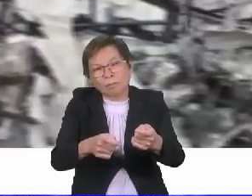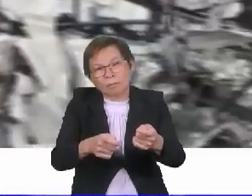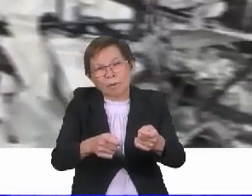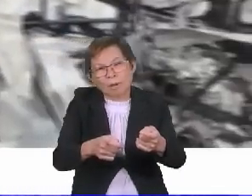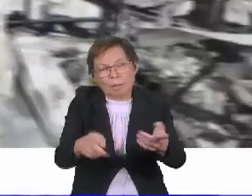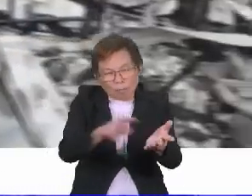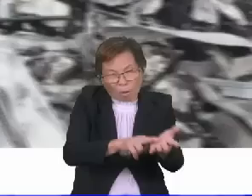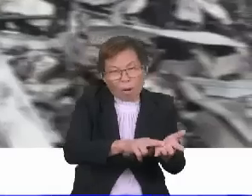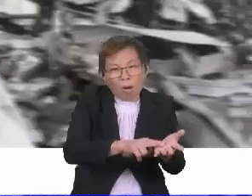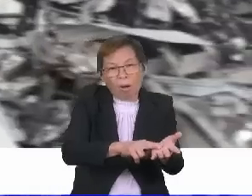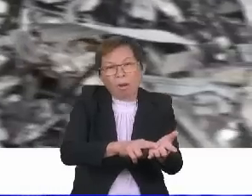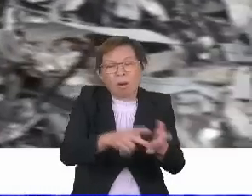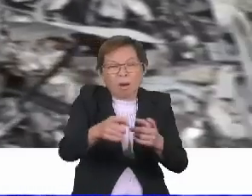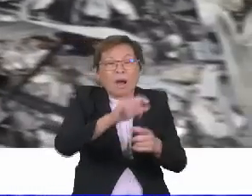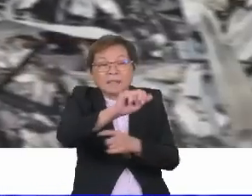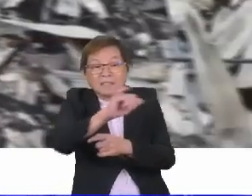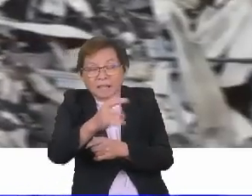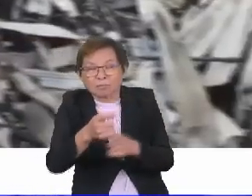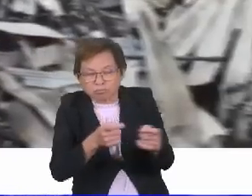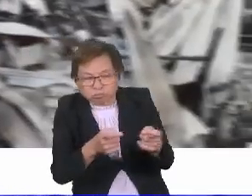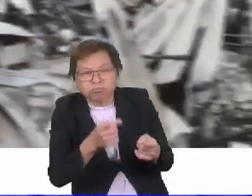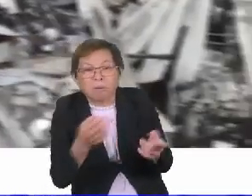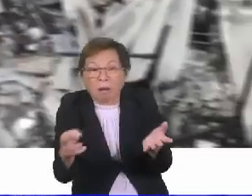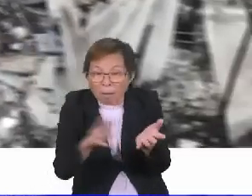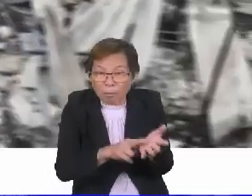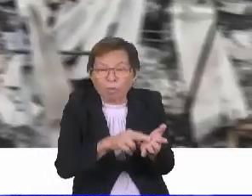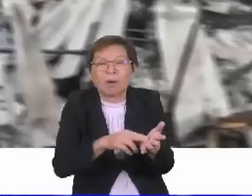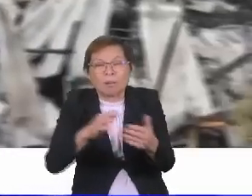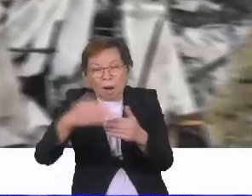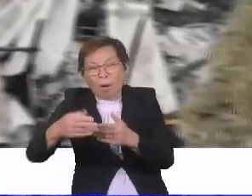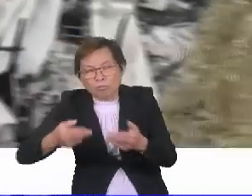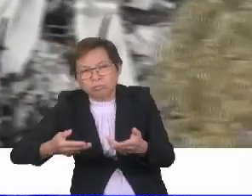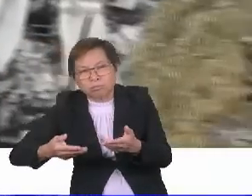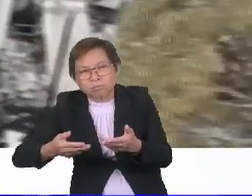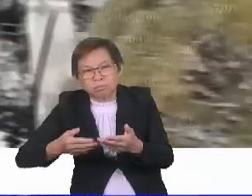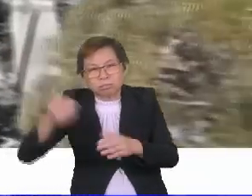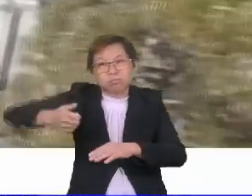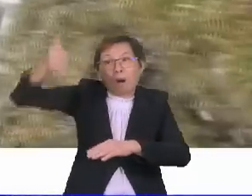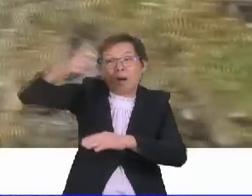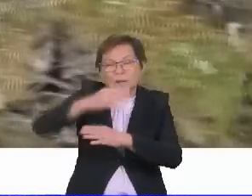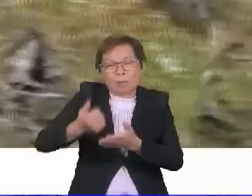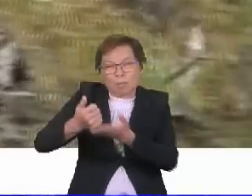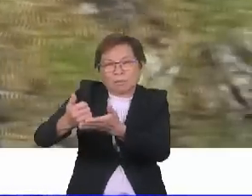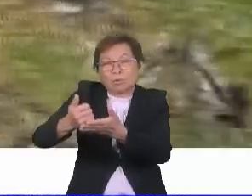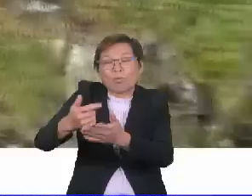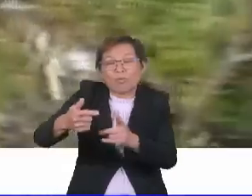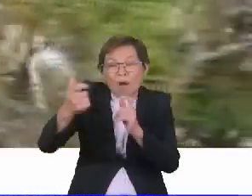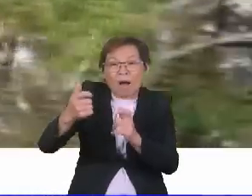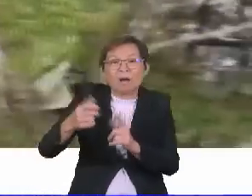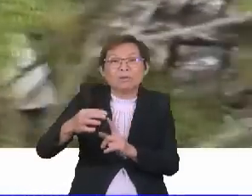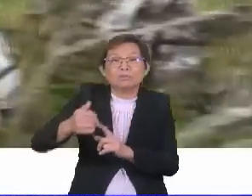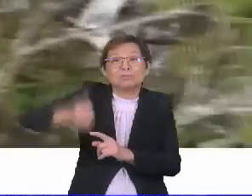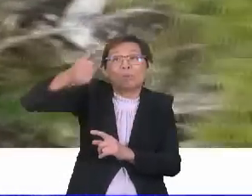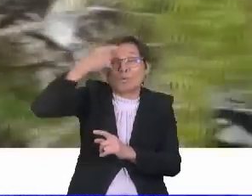seterusnya untuk proses ataupun urusan di peringkat atasan untuk bantuan-bantuan sebenarnya terutamanya untuk